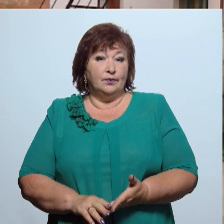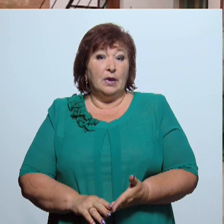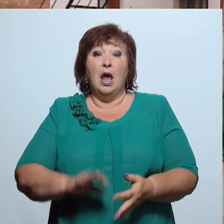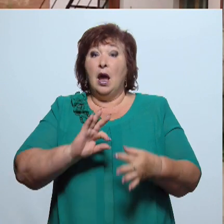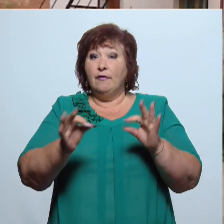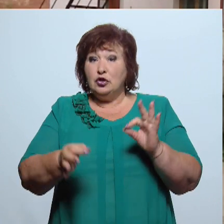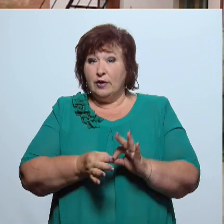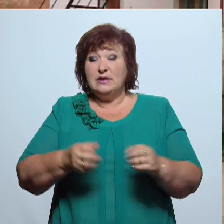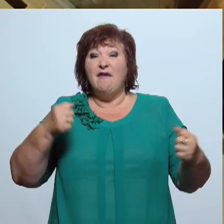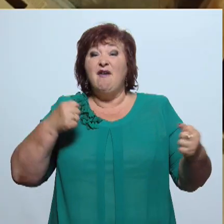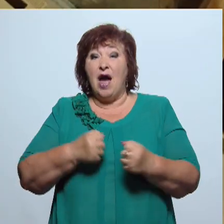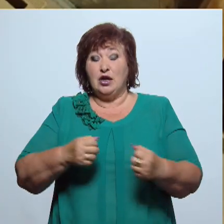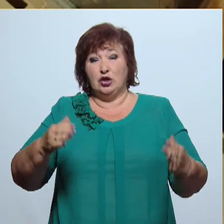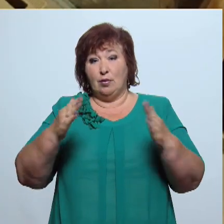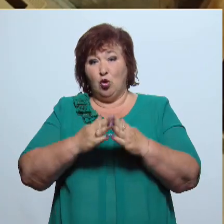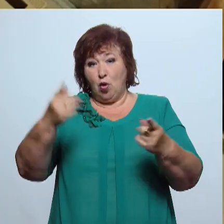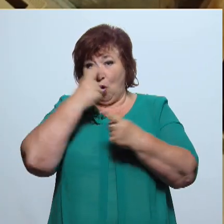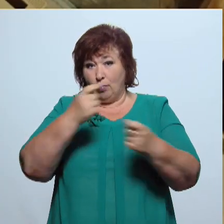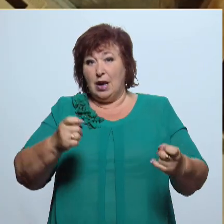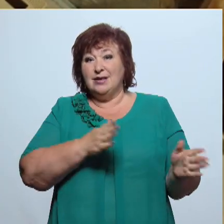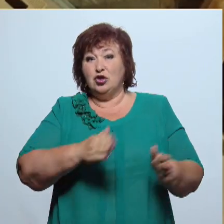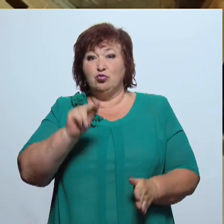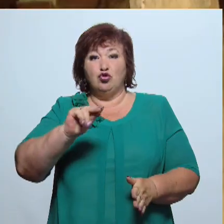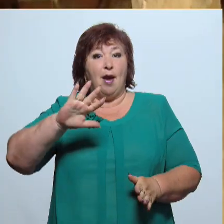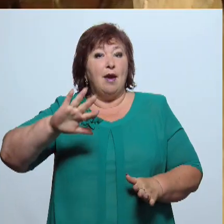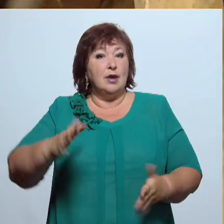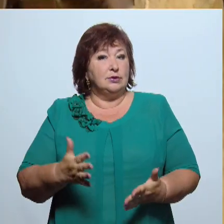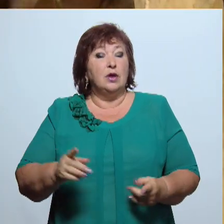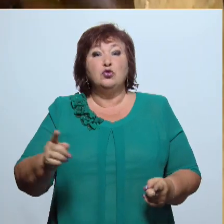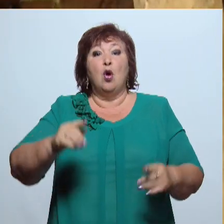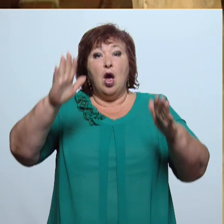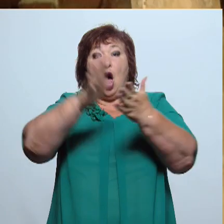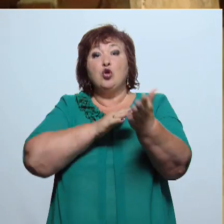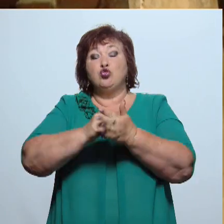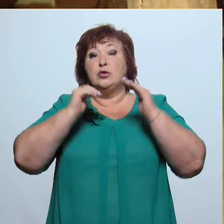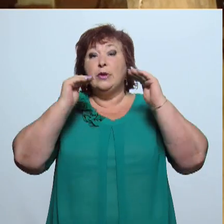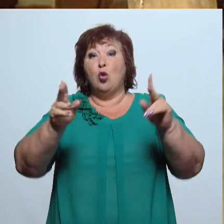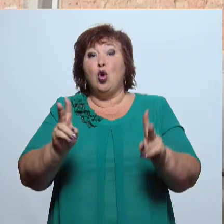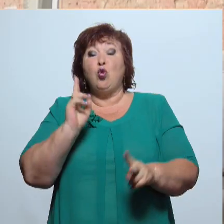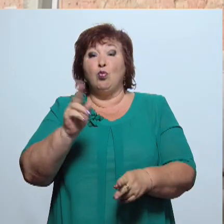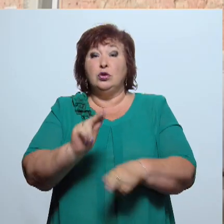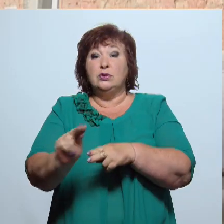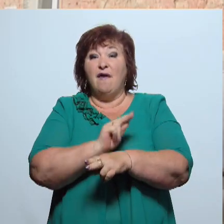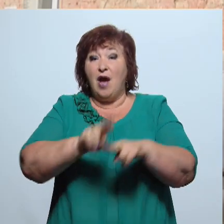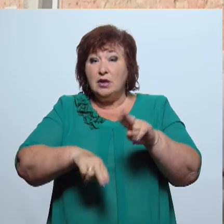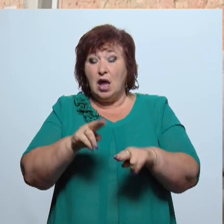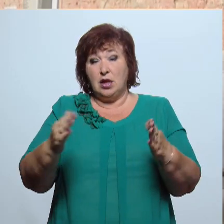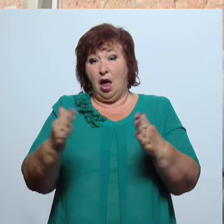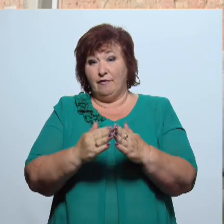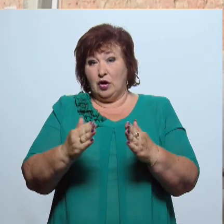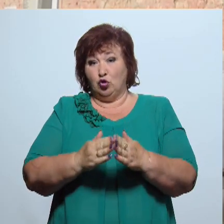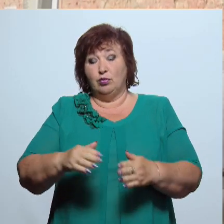В Ижевске в аварийном доме объявлен режим ЧС. Почему рушится потолок и кто будет восстанавливать дом? Жильцы ждут